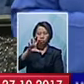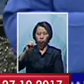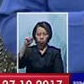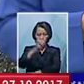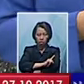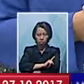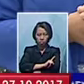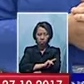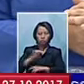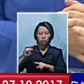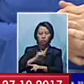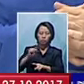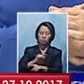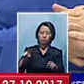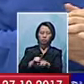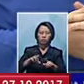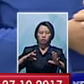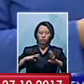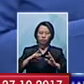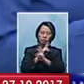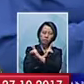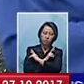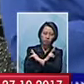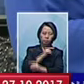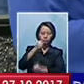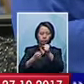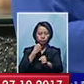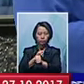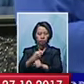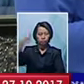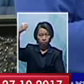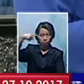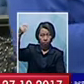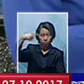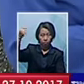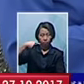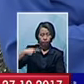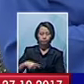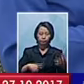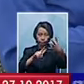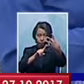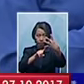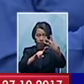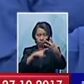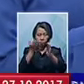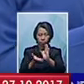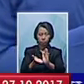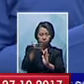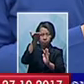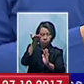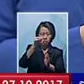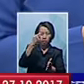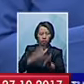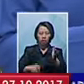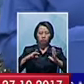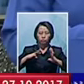hari digunakan sebagai cuti rehat pada tahun persaraan. Keempat, menaikkan